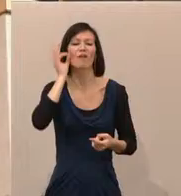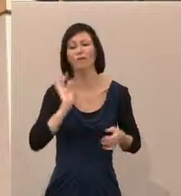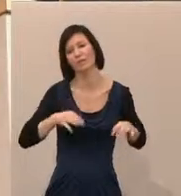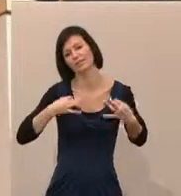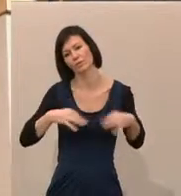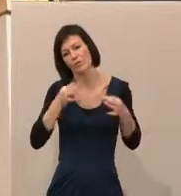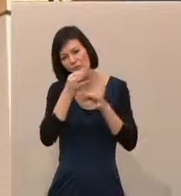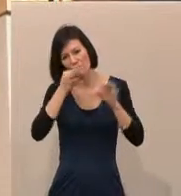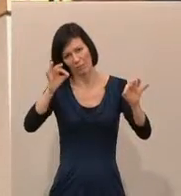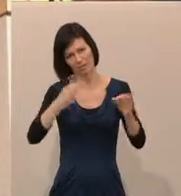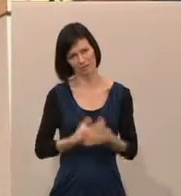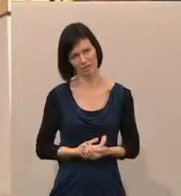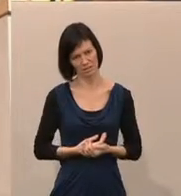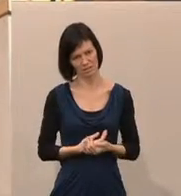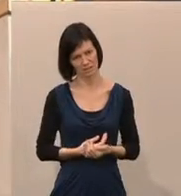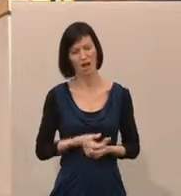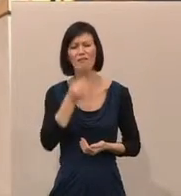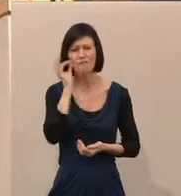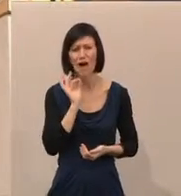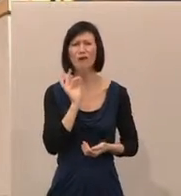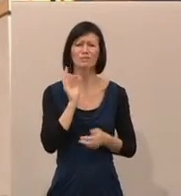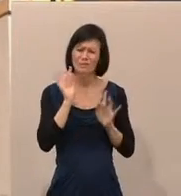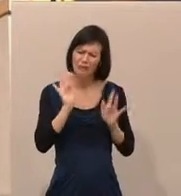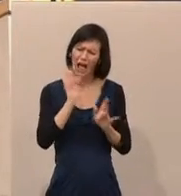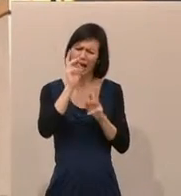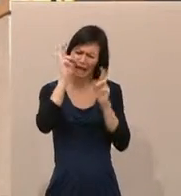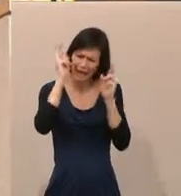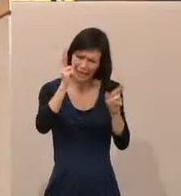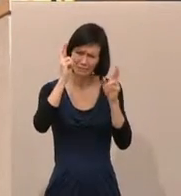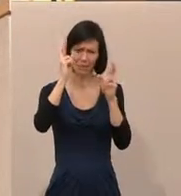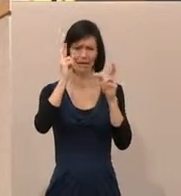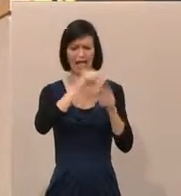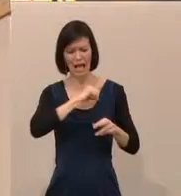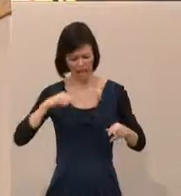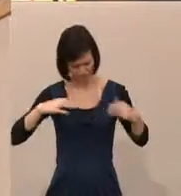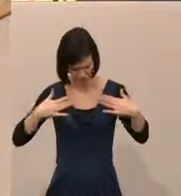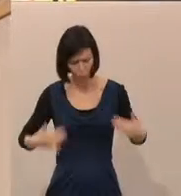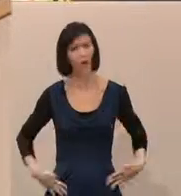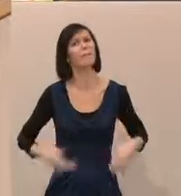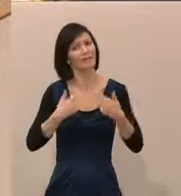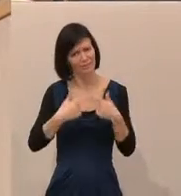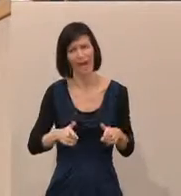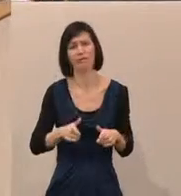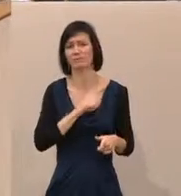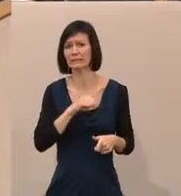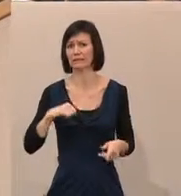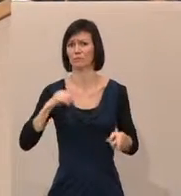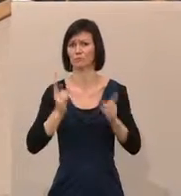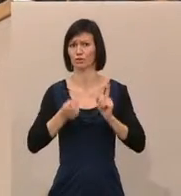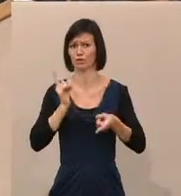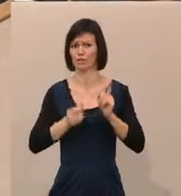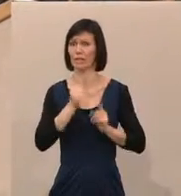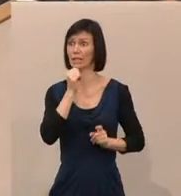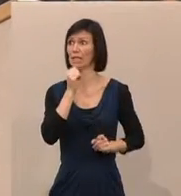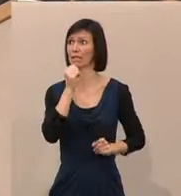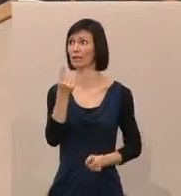geht darum, dass Frauen sich den Respekt verdient haben, über ihren eigenen Körper bestimmen zu können, wie sie wollen und nicht,